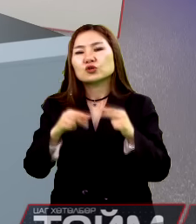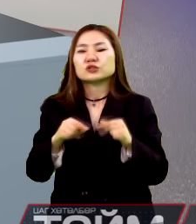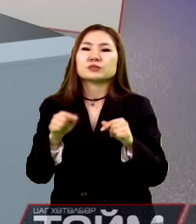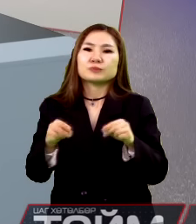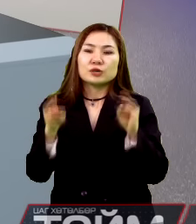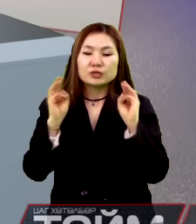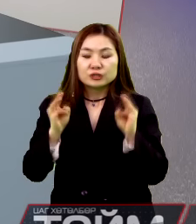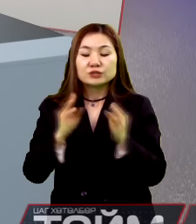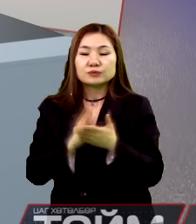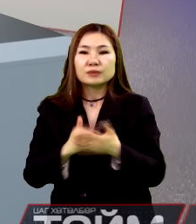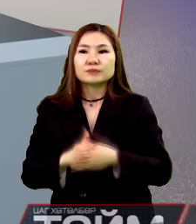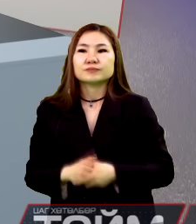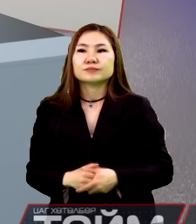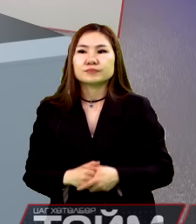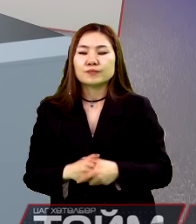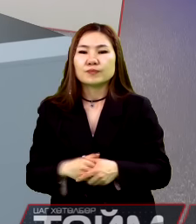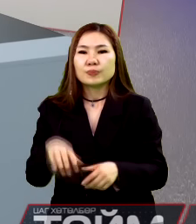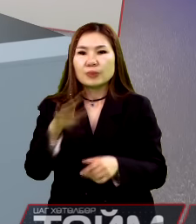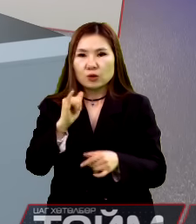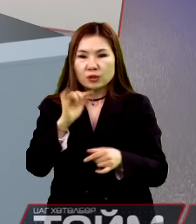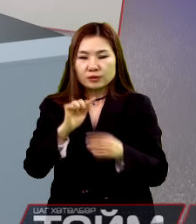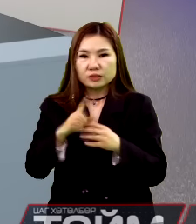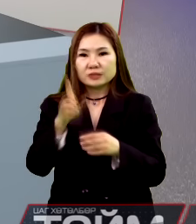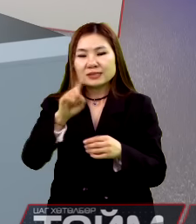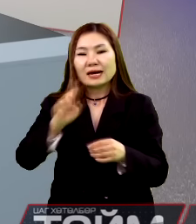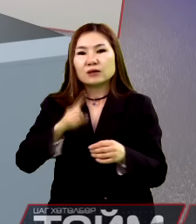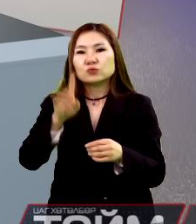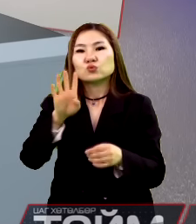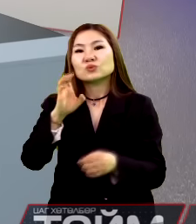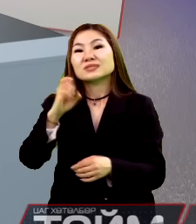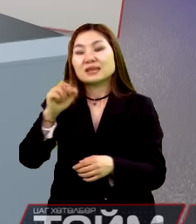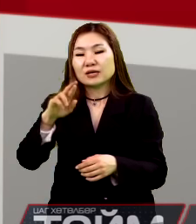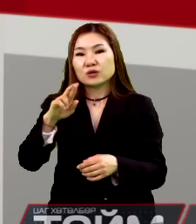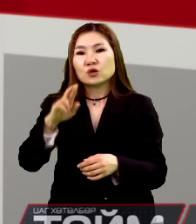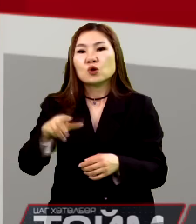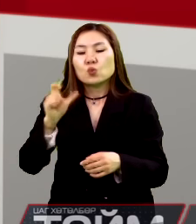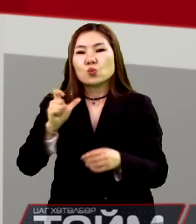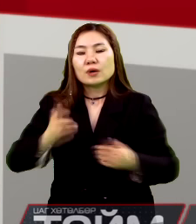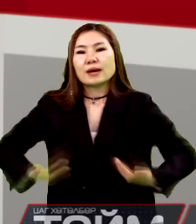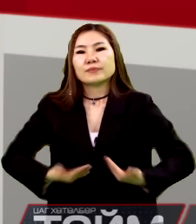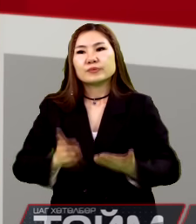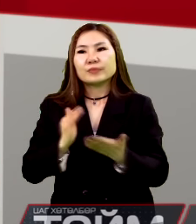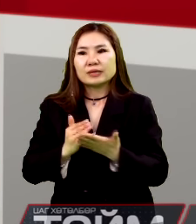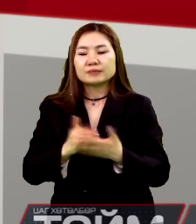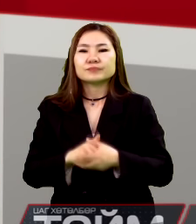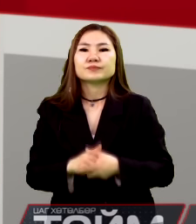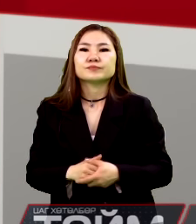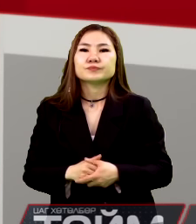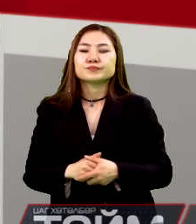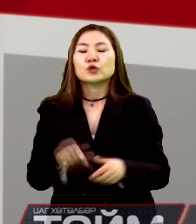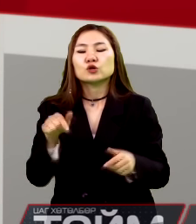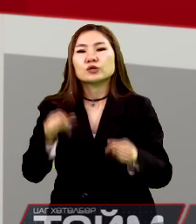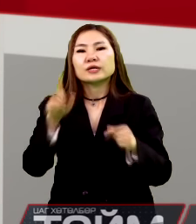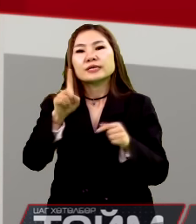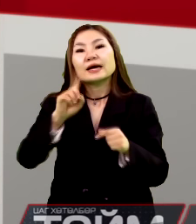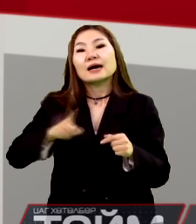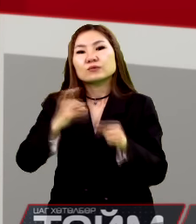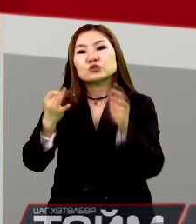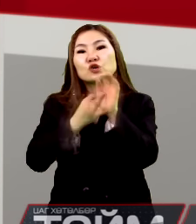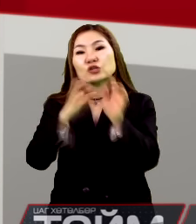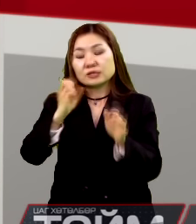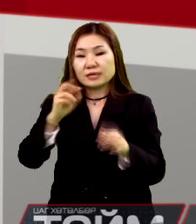жишээ шийдэж яах жишээ. Одоо манай ингээд нийт тот чинь 1.4 сая баг 1.5 сая хүн амьдарч байна. Яг өнөөдрийн байдлаар 1.7 сая